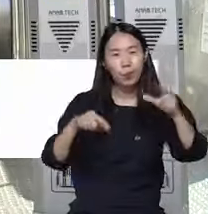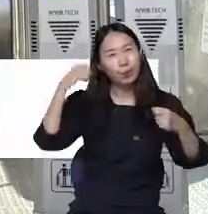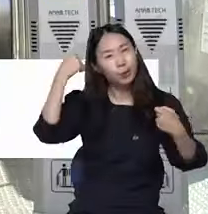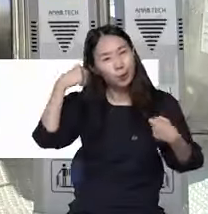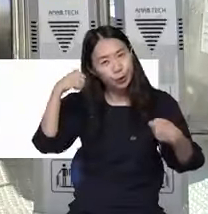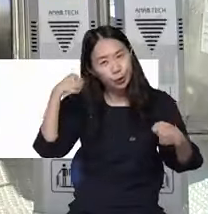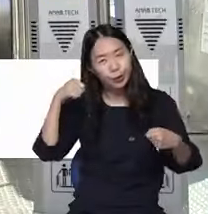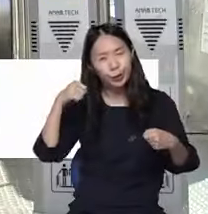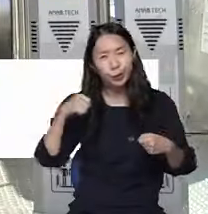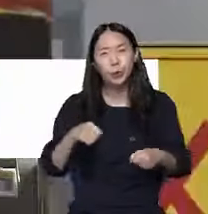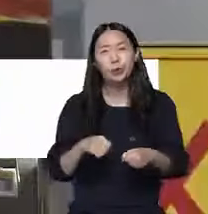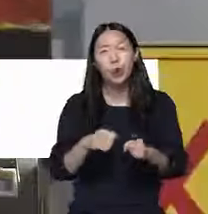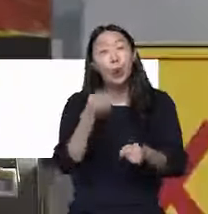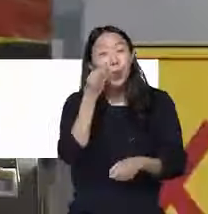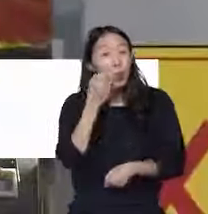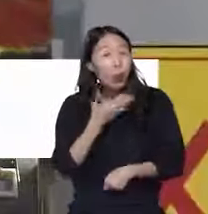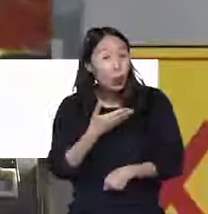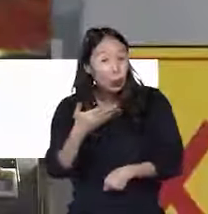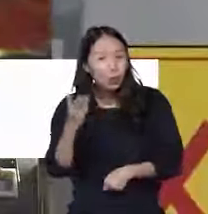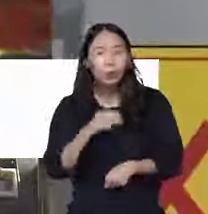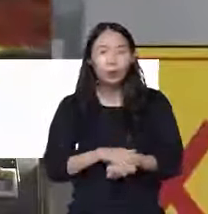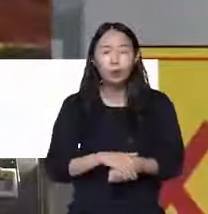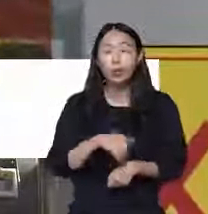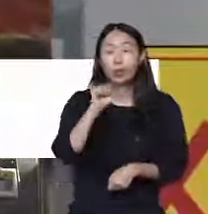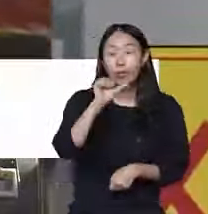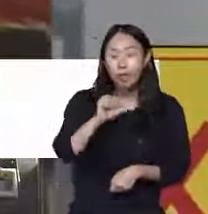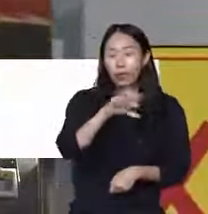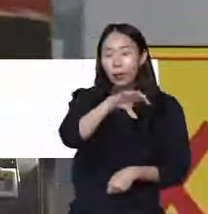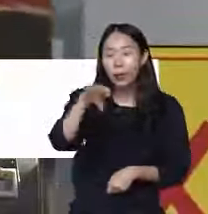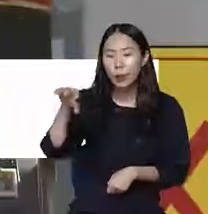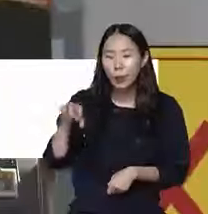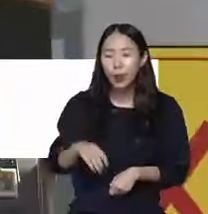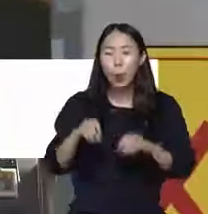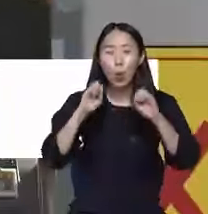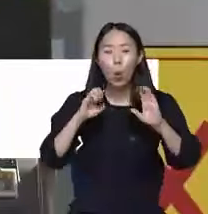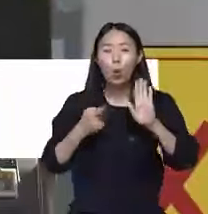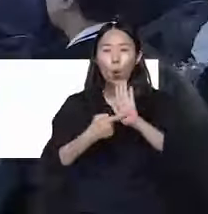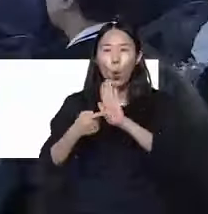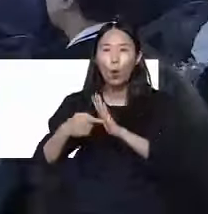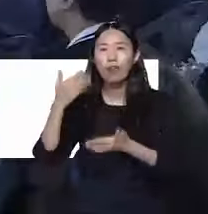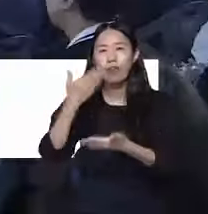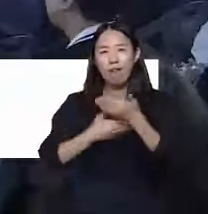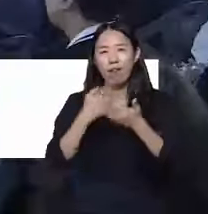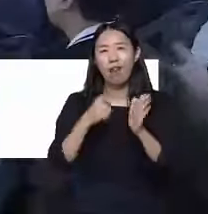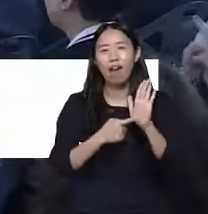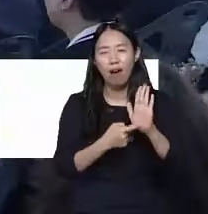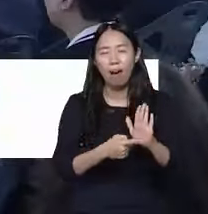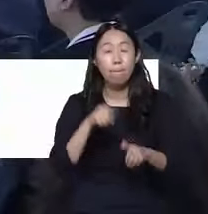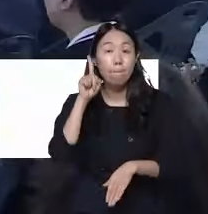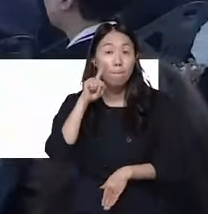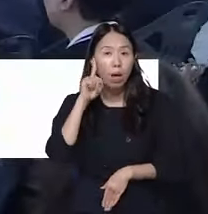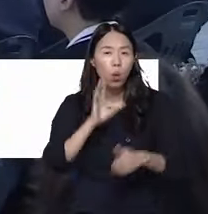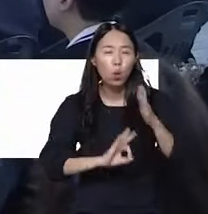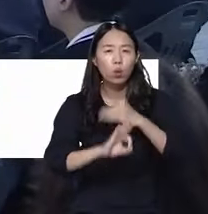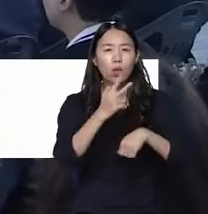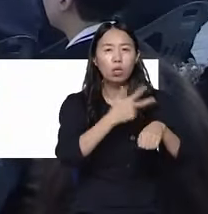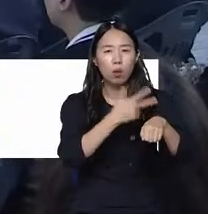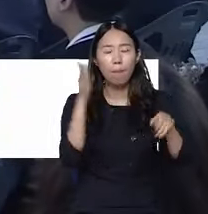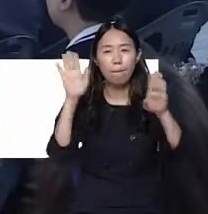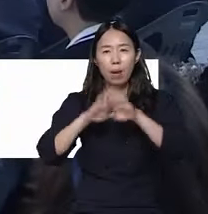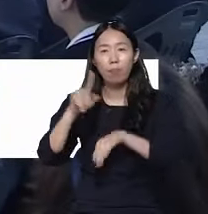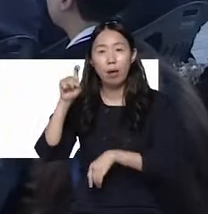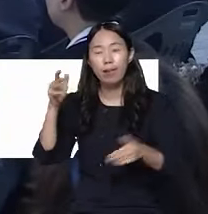오프닝 공연과 창의벨트 5개 권역 홍보 영상이 공개됐습니다. 광주시는 매일 오전 7시부터 밤